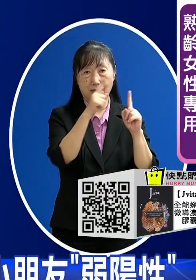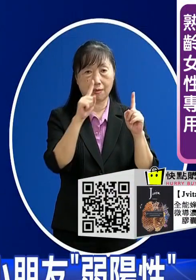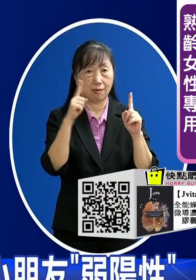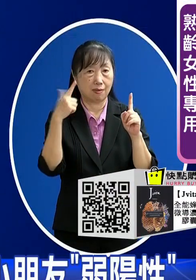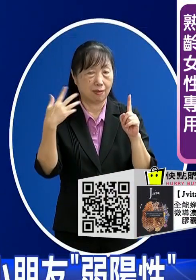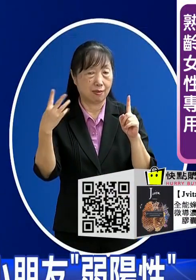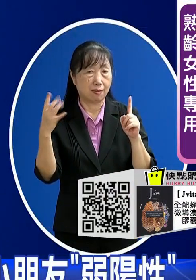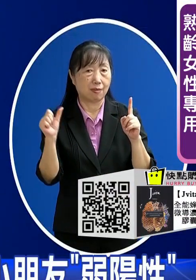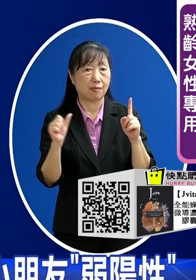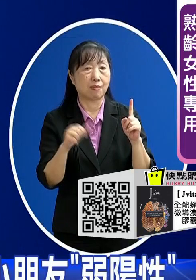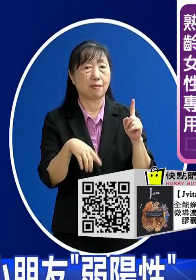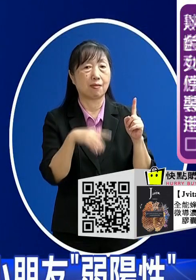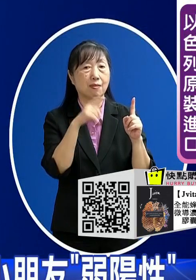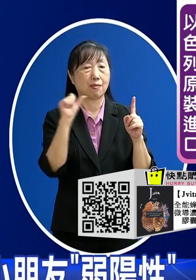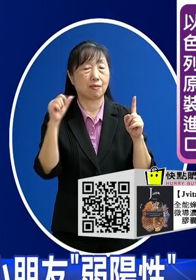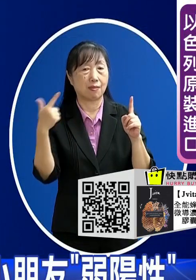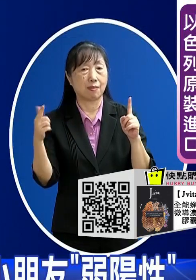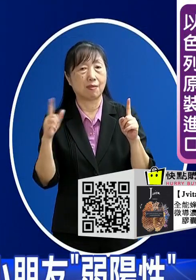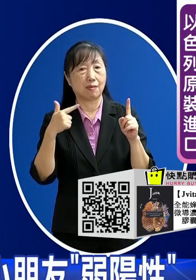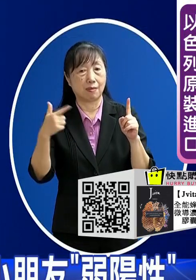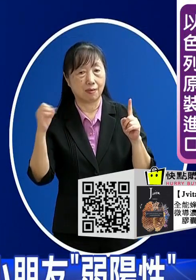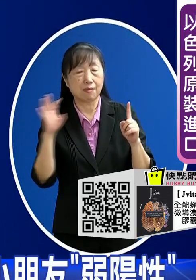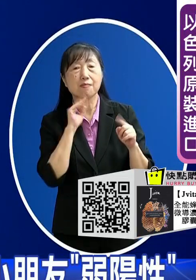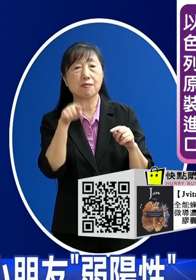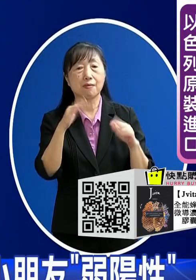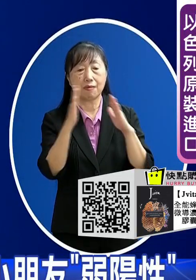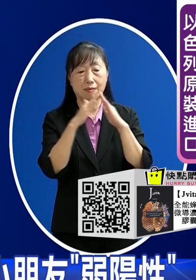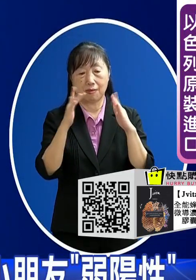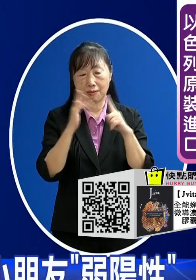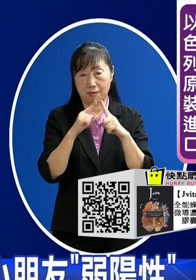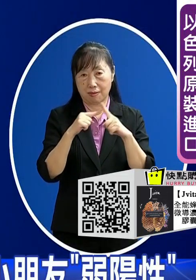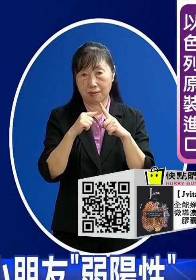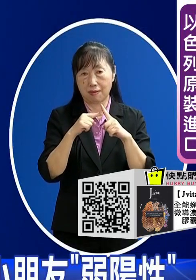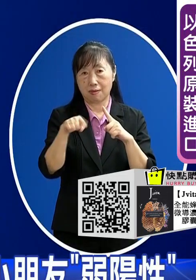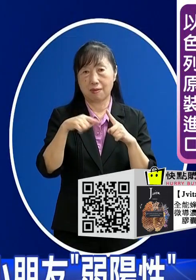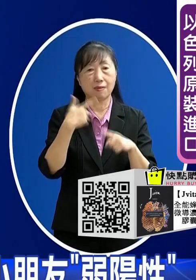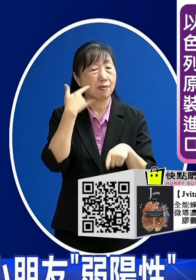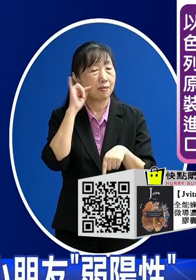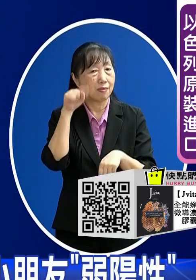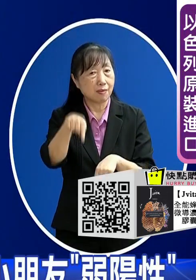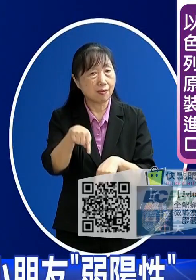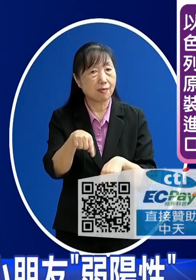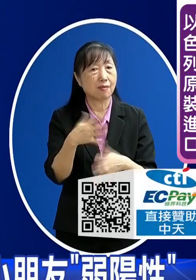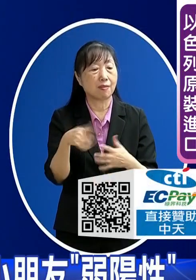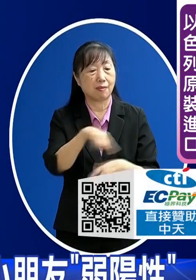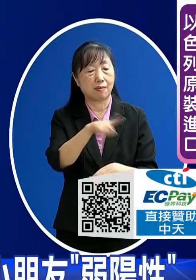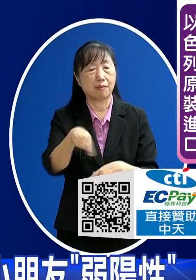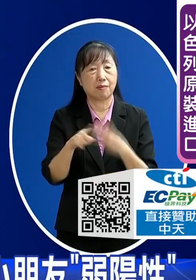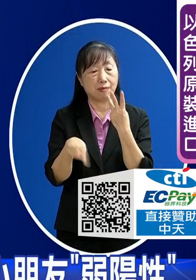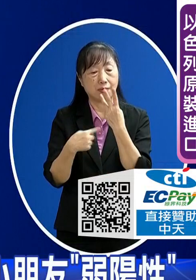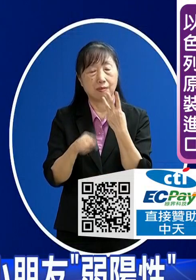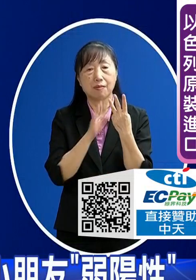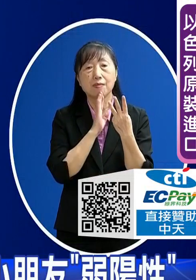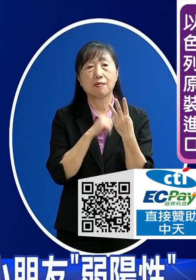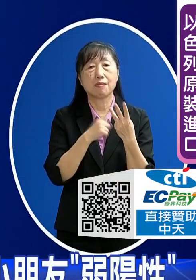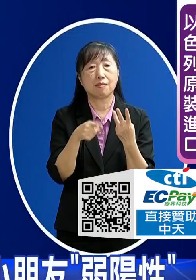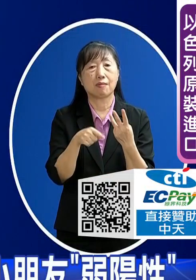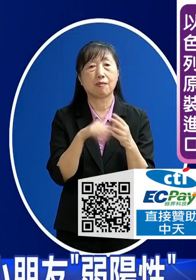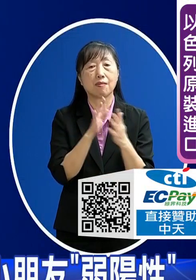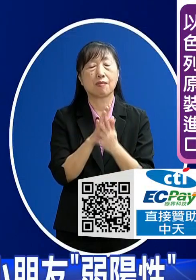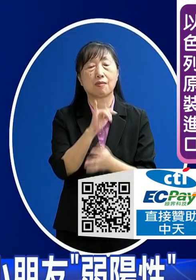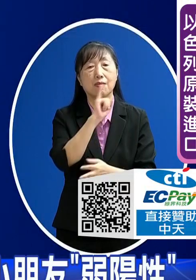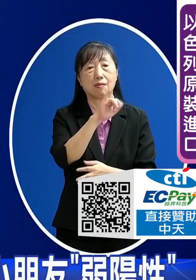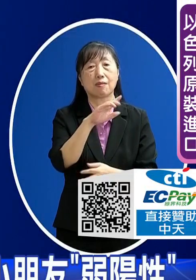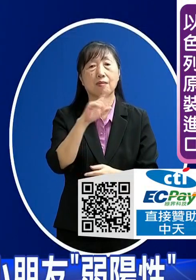16145、16155、16160这个家庭的父母子3位，那这3位都是 IgM 阳、